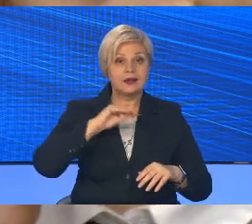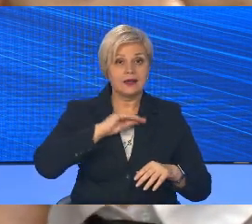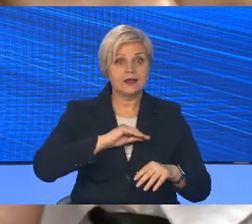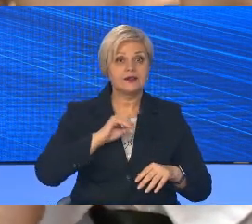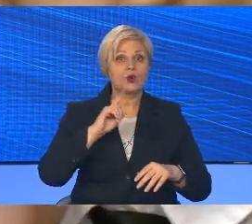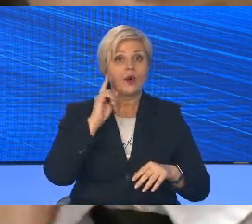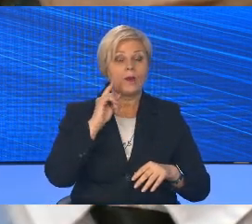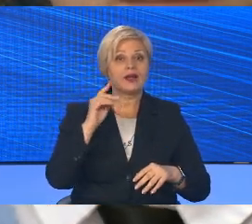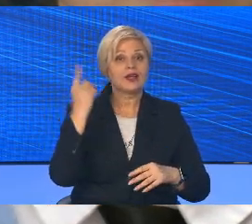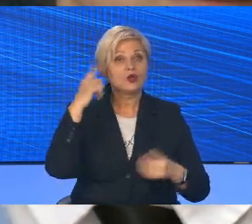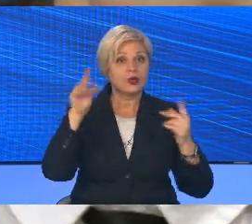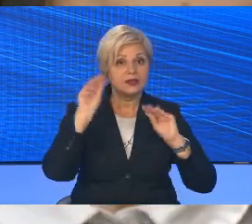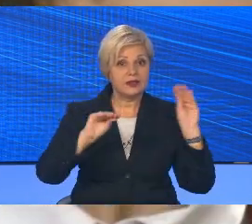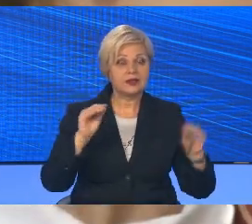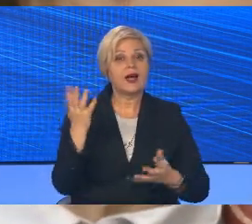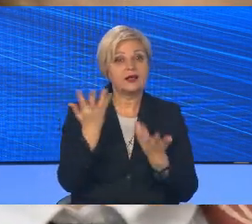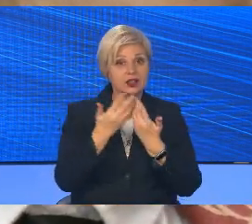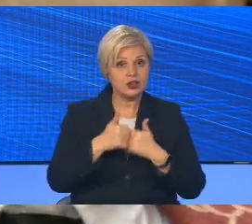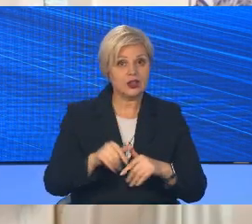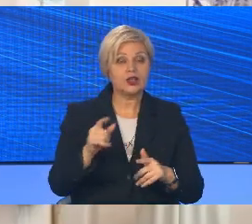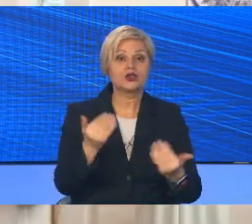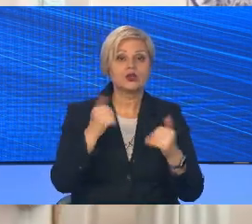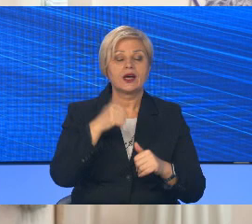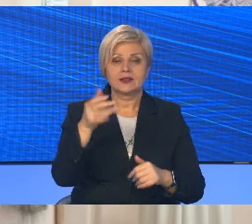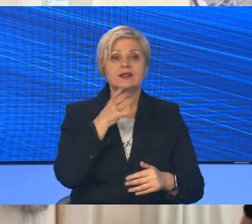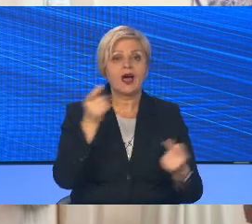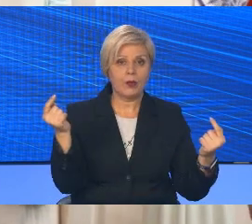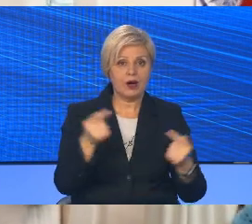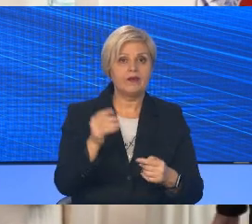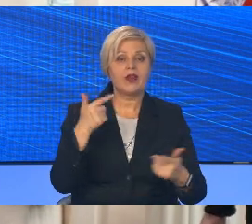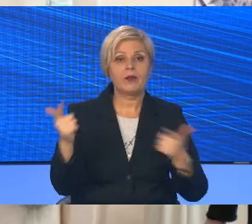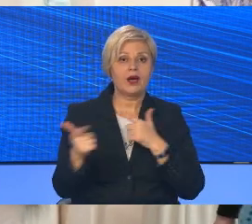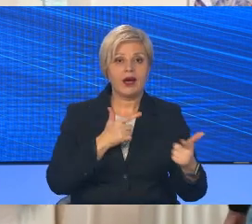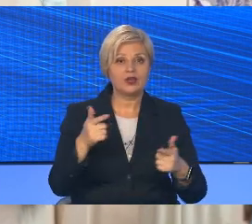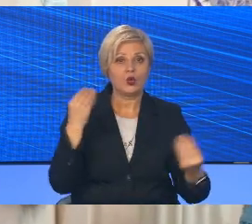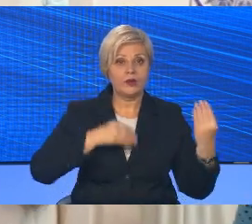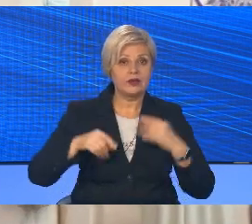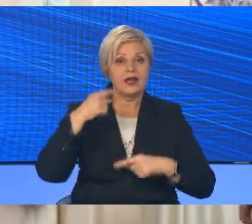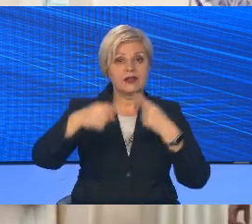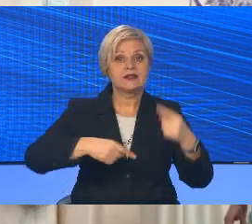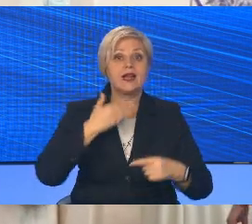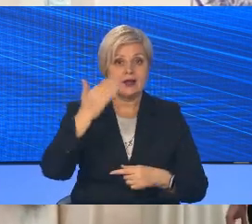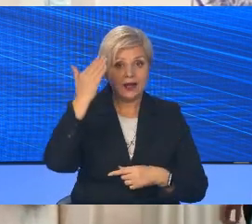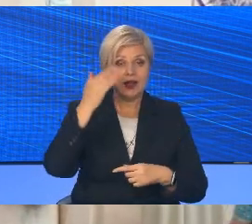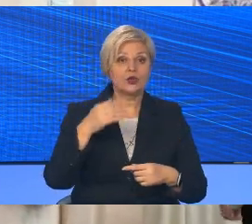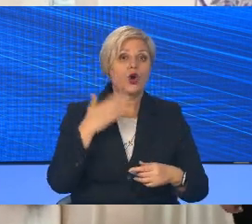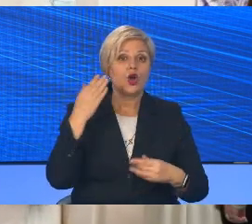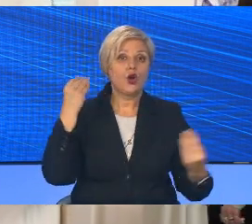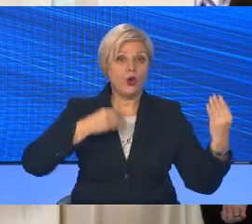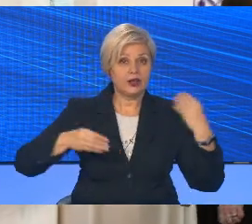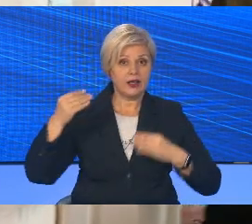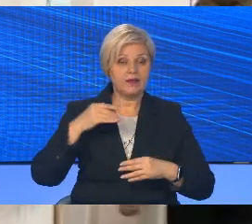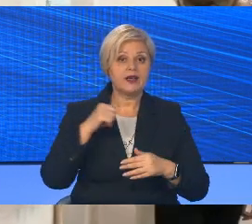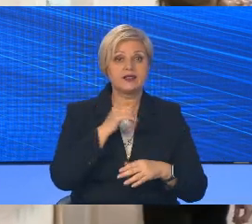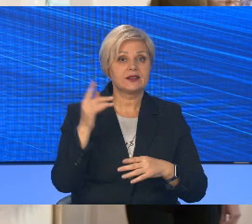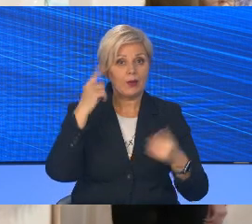Молодый дизайнер Алена Морова лечит, что зараз самый час рыхтовать гардероб до теплого сезона. Легкие корунковые речи она